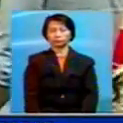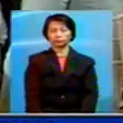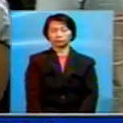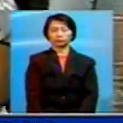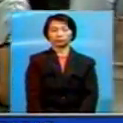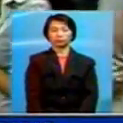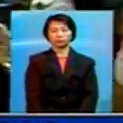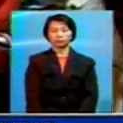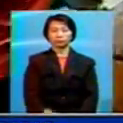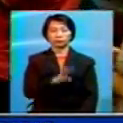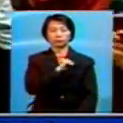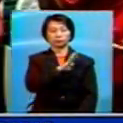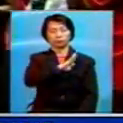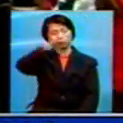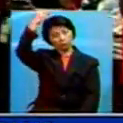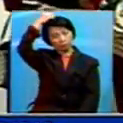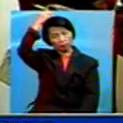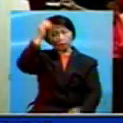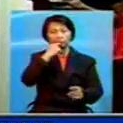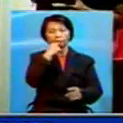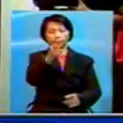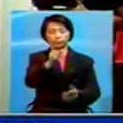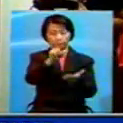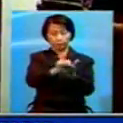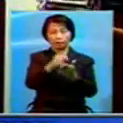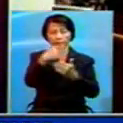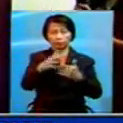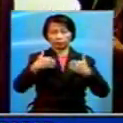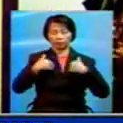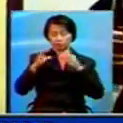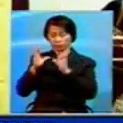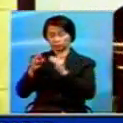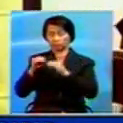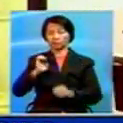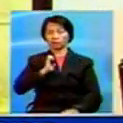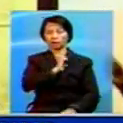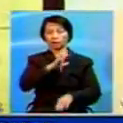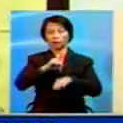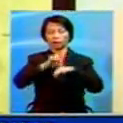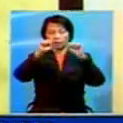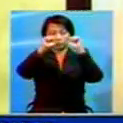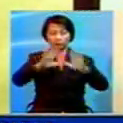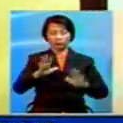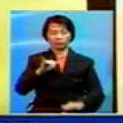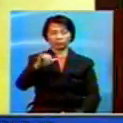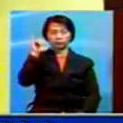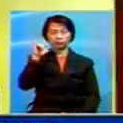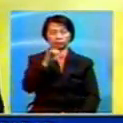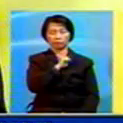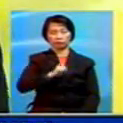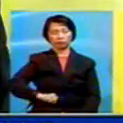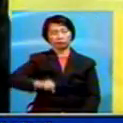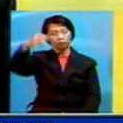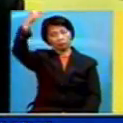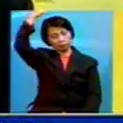election Tan Sri Khalid bercakap kepada media selepas mempengerusikan mesyuarat exco di Shah Alam semalam Sultan Selangor